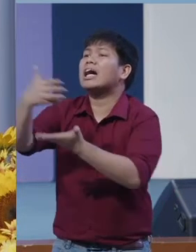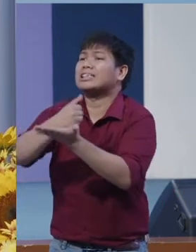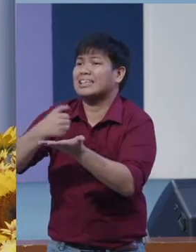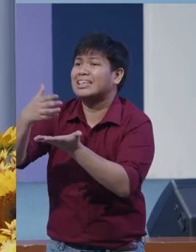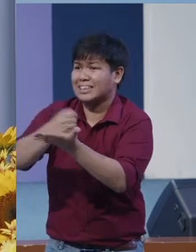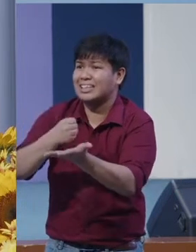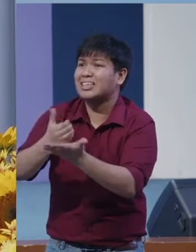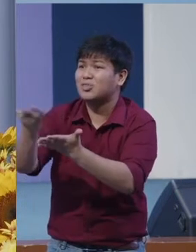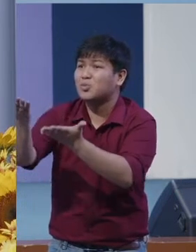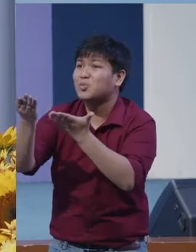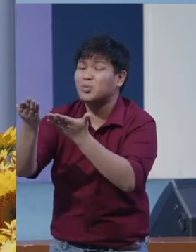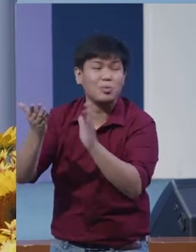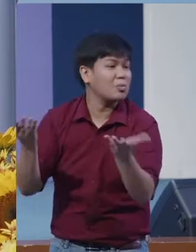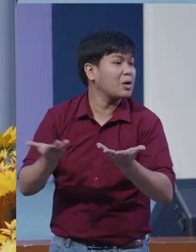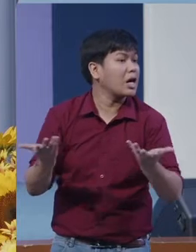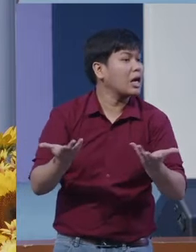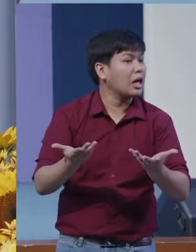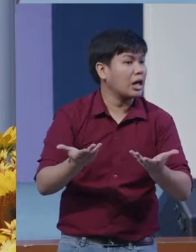ng sweldo.